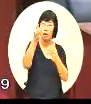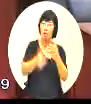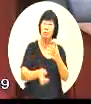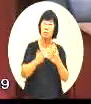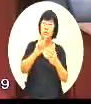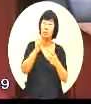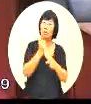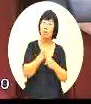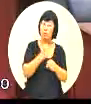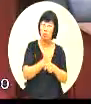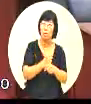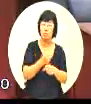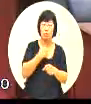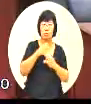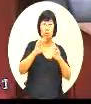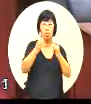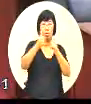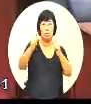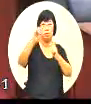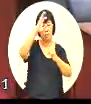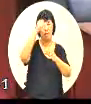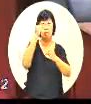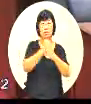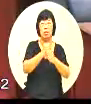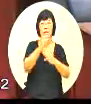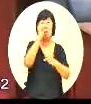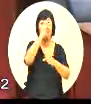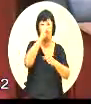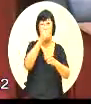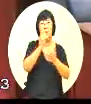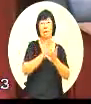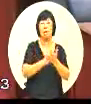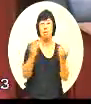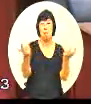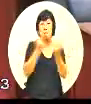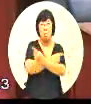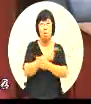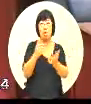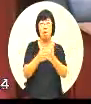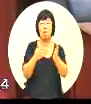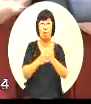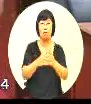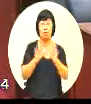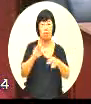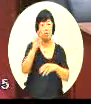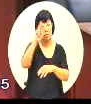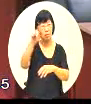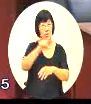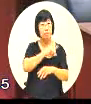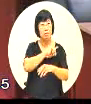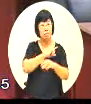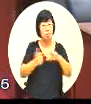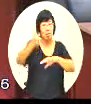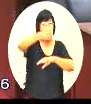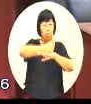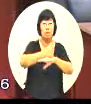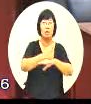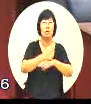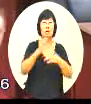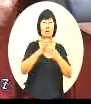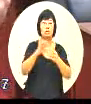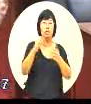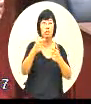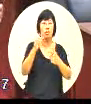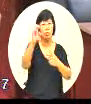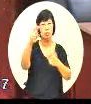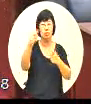没有做好，所以国民党下台。来了嘛？ 好，我 今晚我拎起来，我准备跨你那那走嘛，讲、很清楚啊。 但是不是看好戏的心